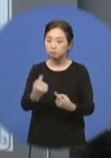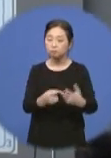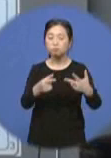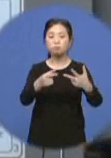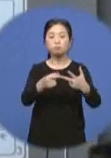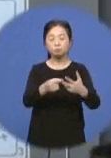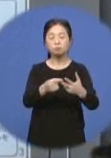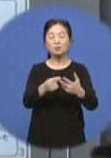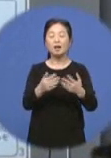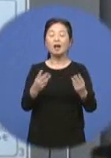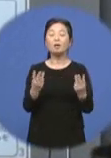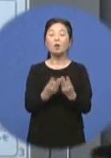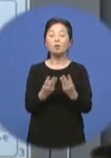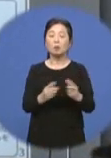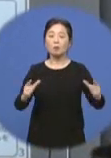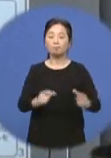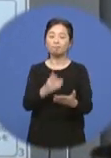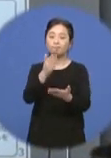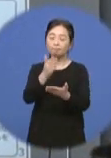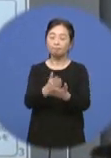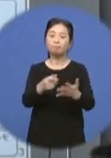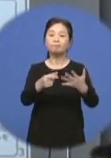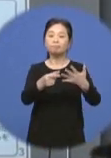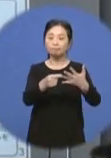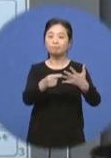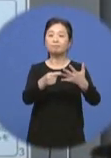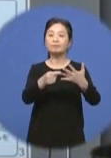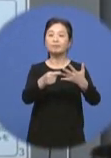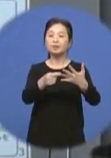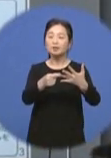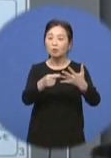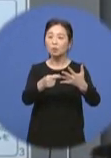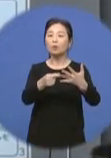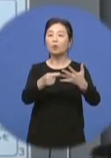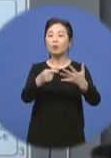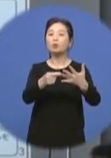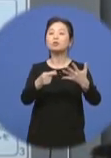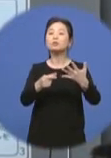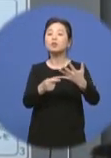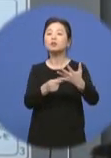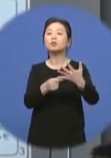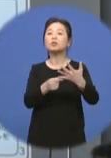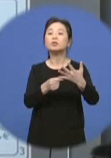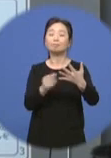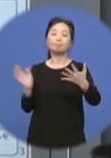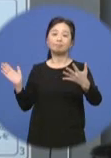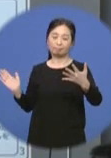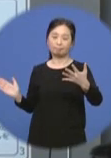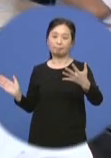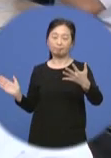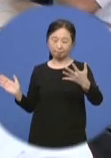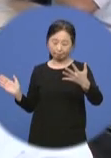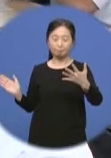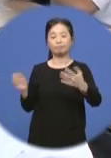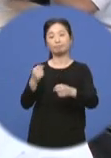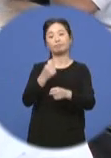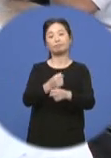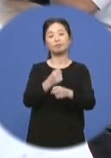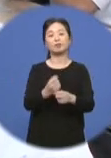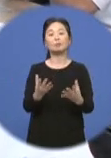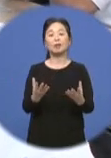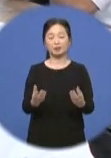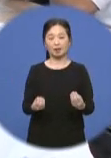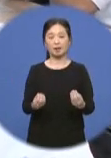める安全安心な暮らしを実現する時代に合った地域を作るという5つの大きな基本目標を掲げましてそ